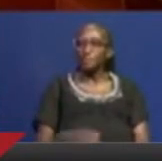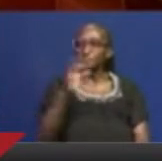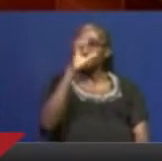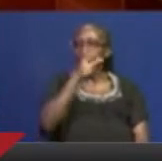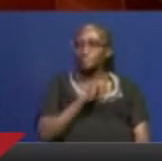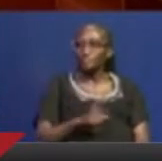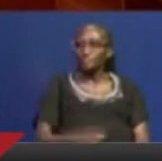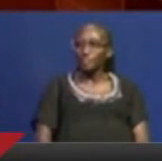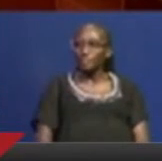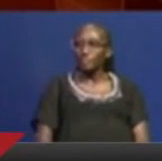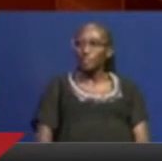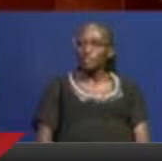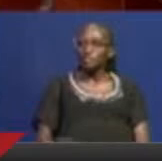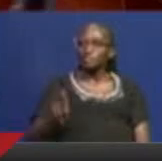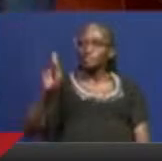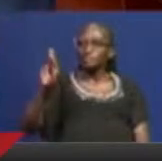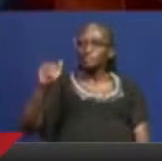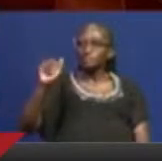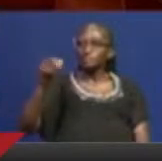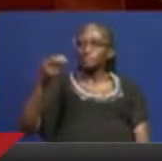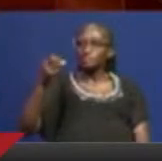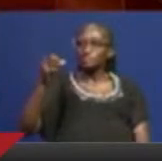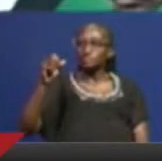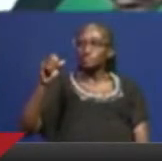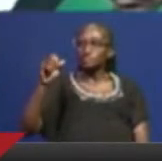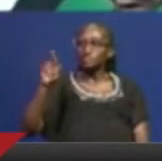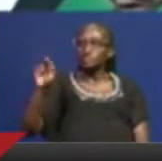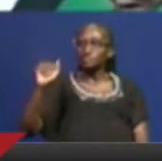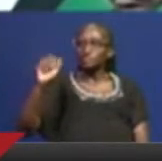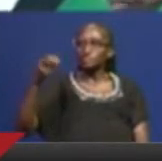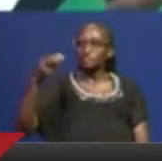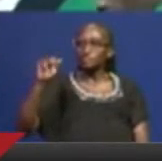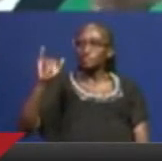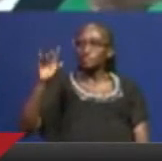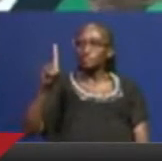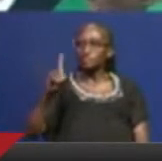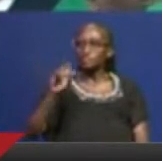Kisauni Rashid Juma Bedzimba.